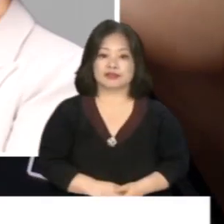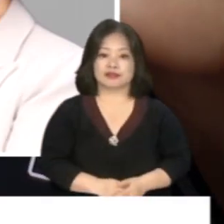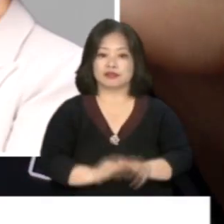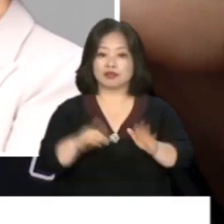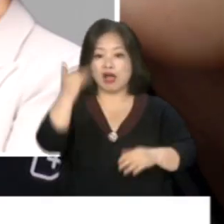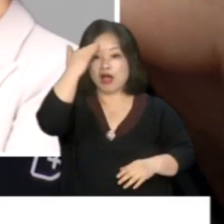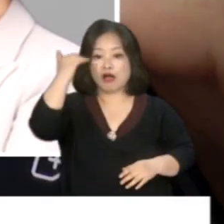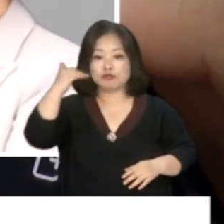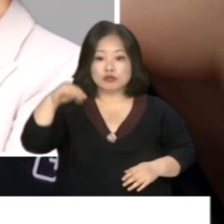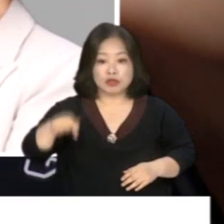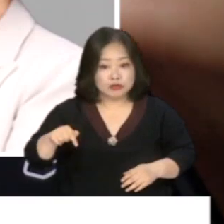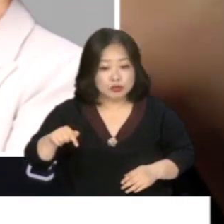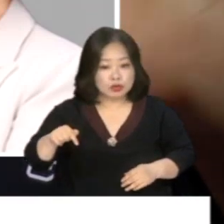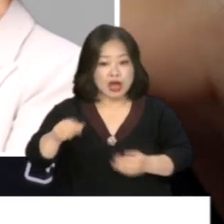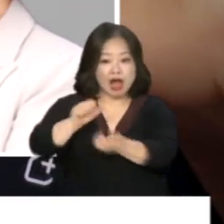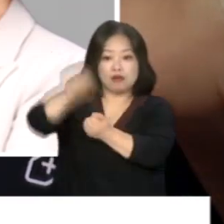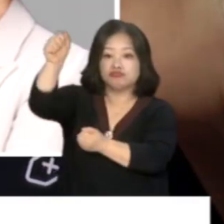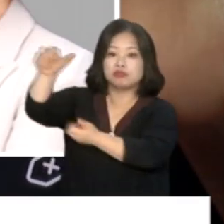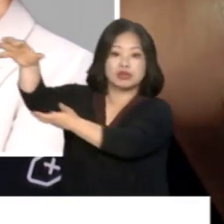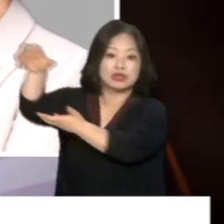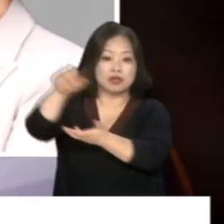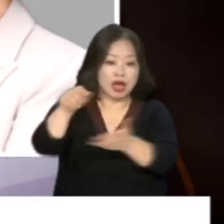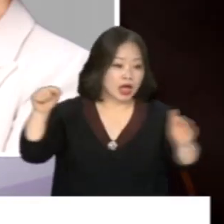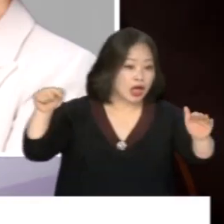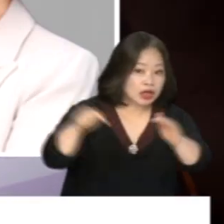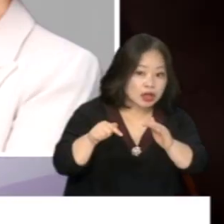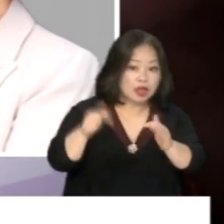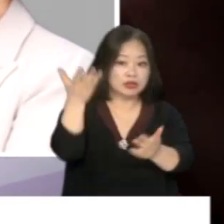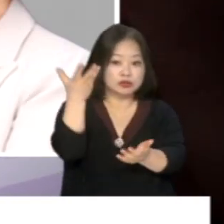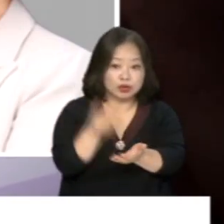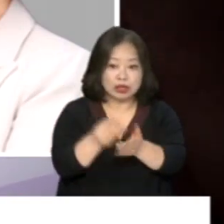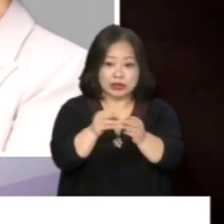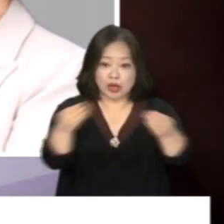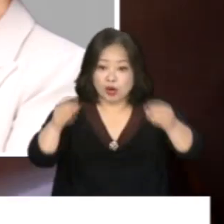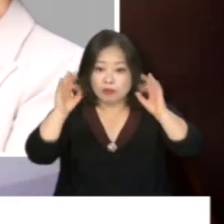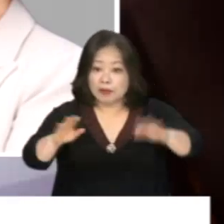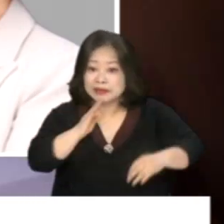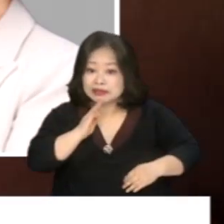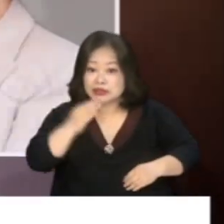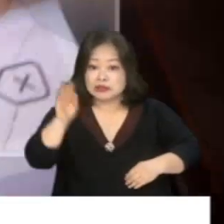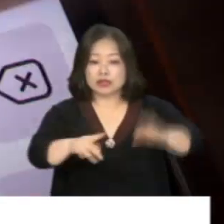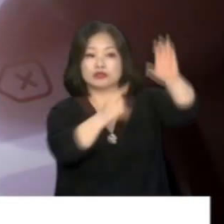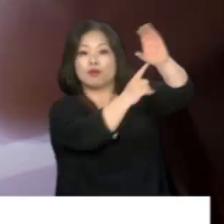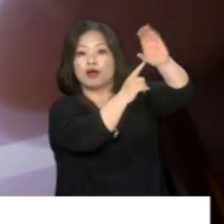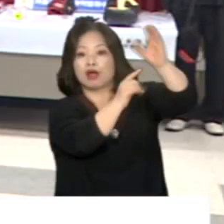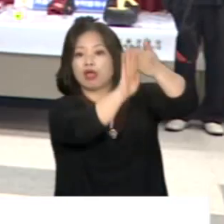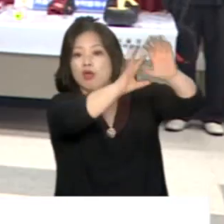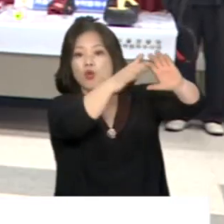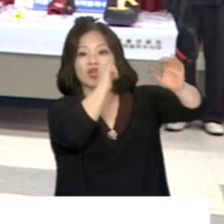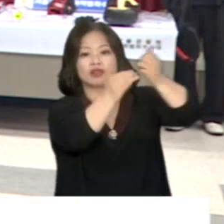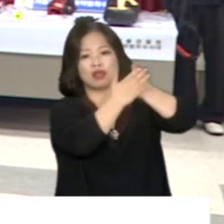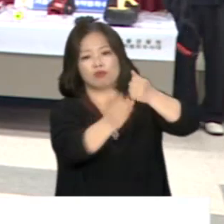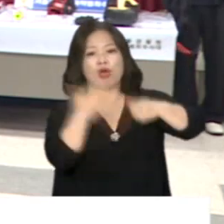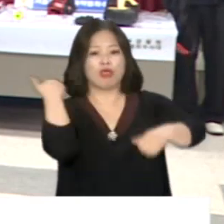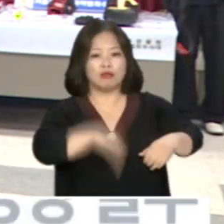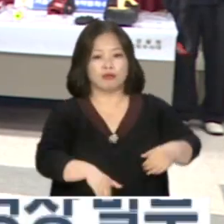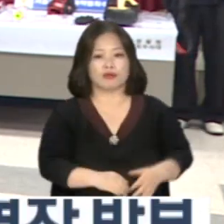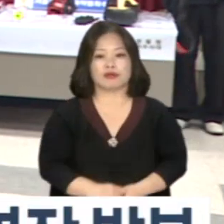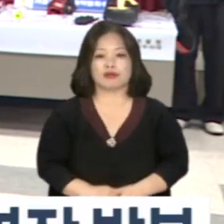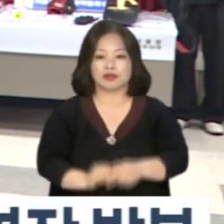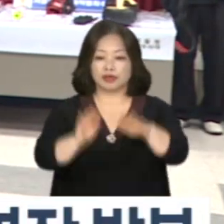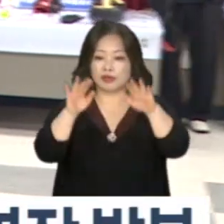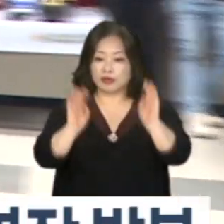우리나라 같으면 압수수 영장을 받아서 뭘 저장된 내용을 볼 텐데 해외에 있으니까 그게 안 되잖아요 경찰은